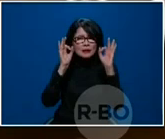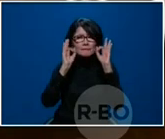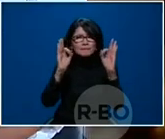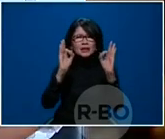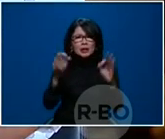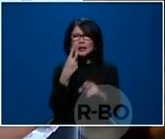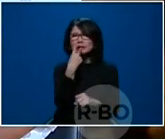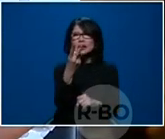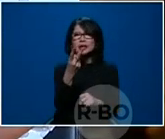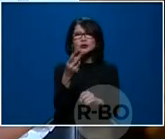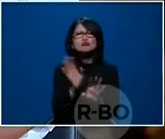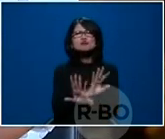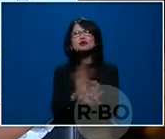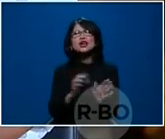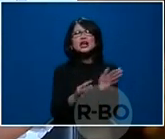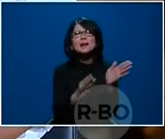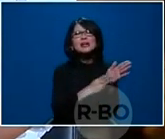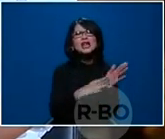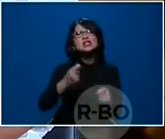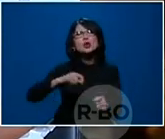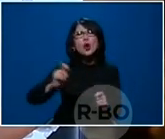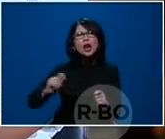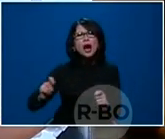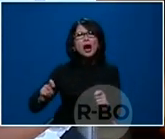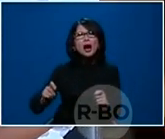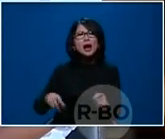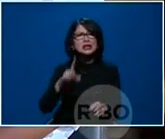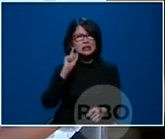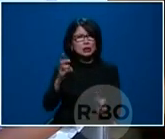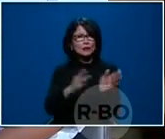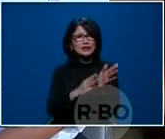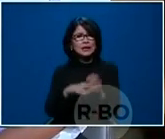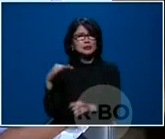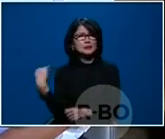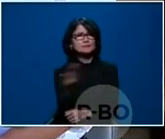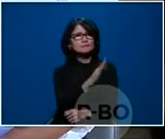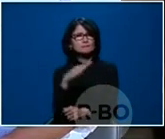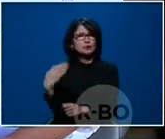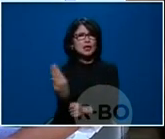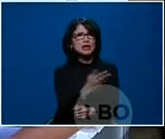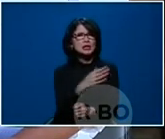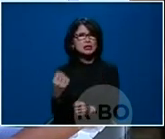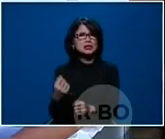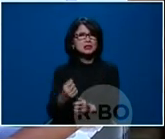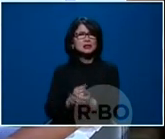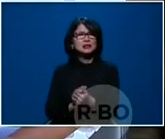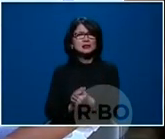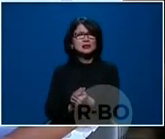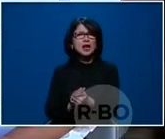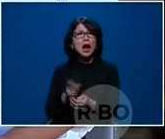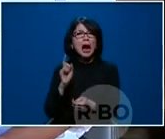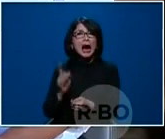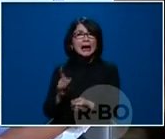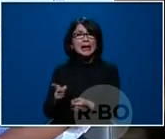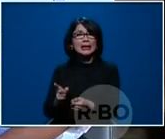sekedar soal persekolahan salah satu masalah transportasi di Jakarta adalah karena para